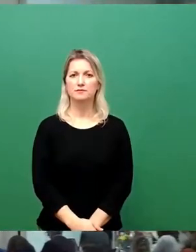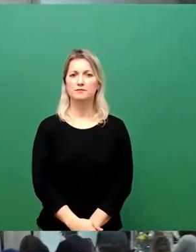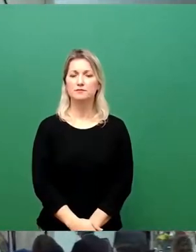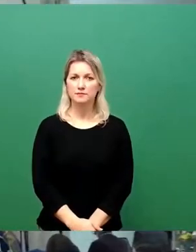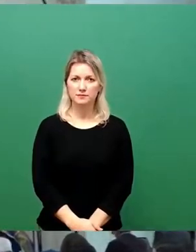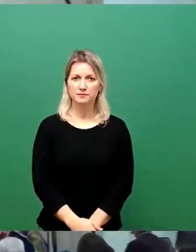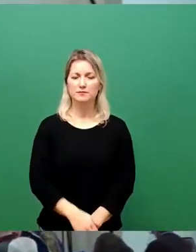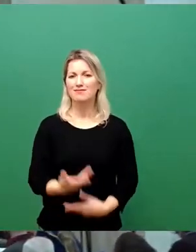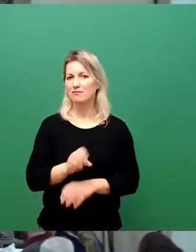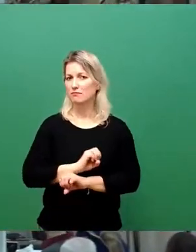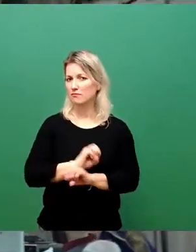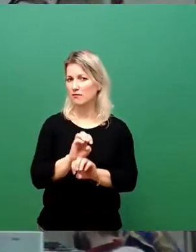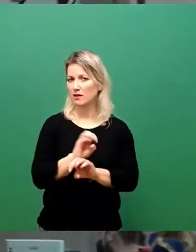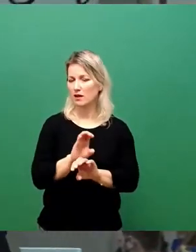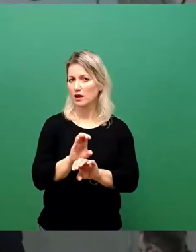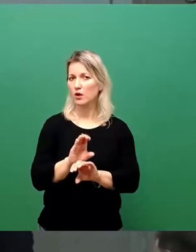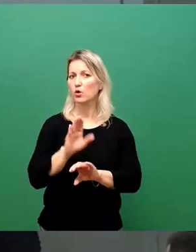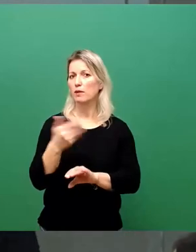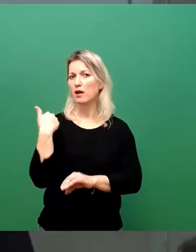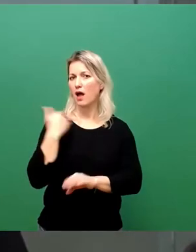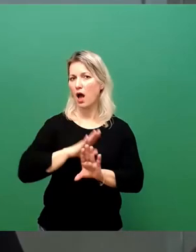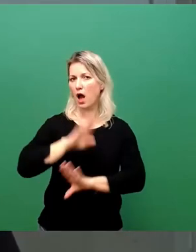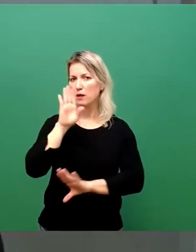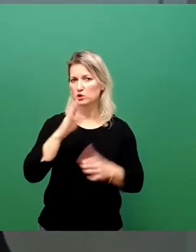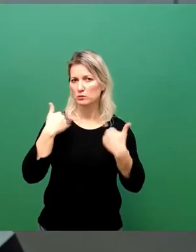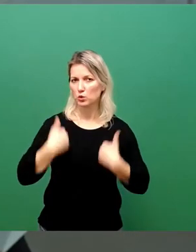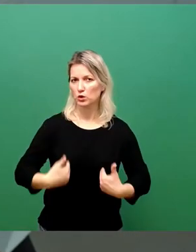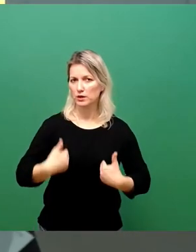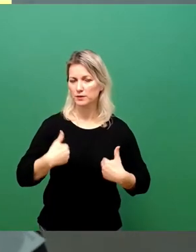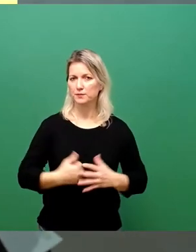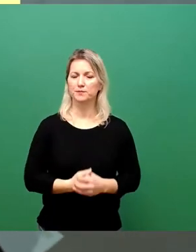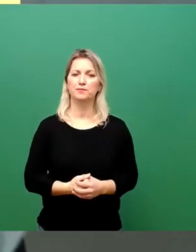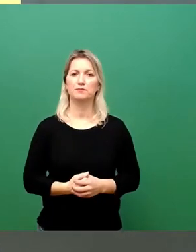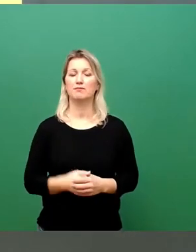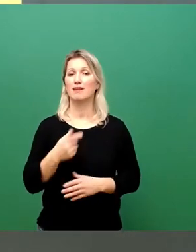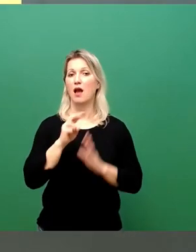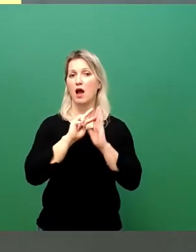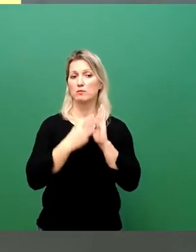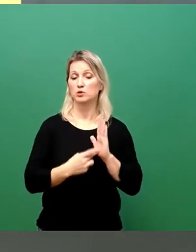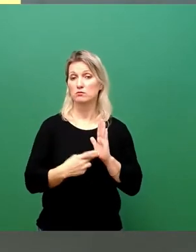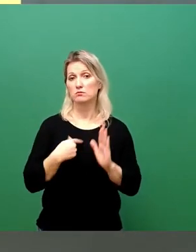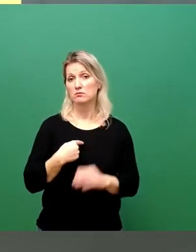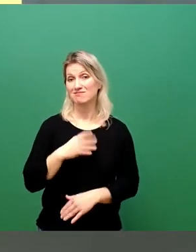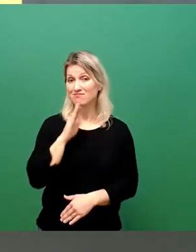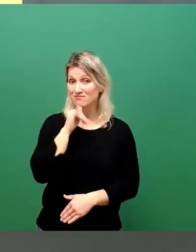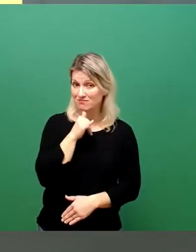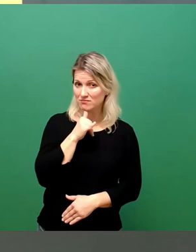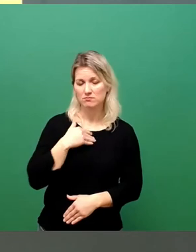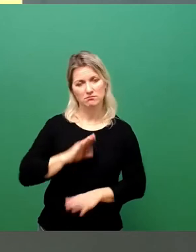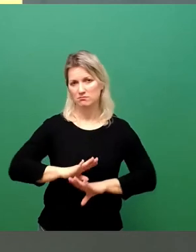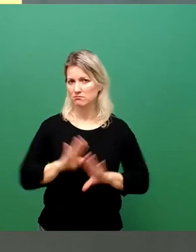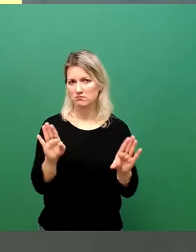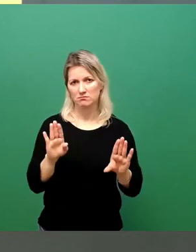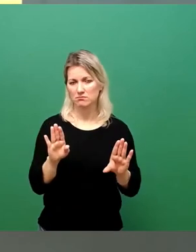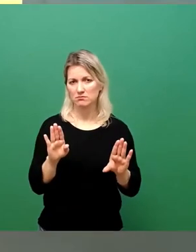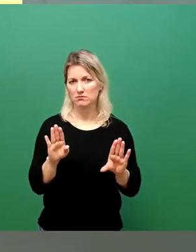Erklärung zum Abstimmungsverhalten. Ich habe dieser Resolution nicht zugestimmt. Ich bin davon